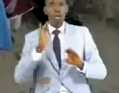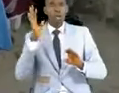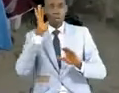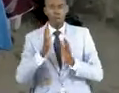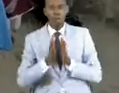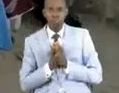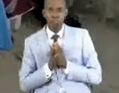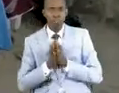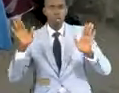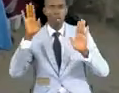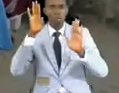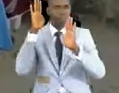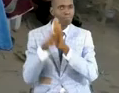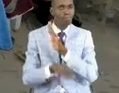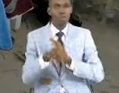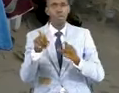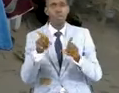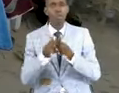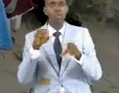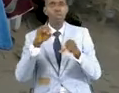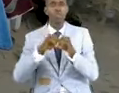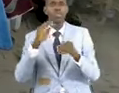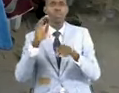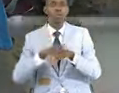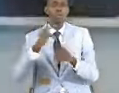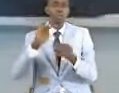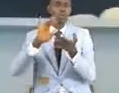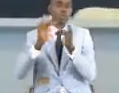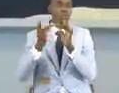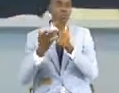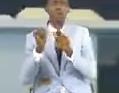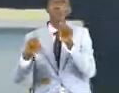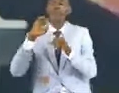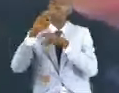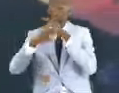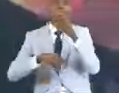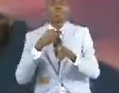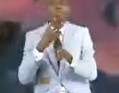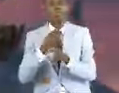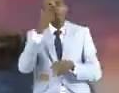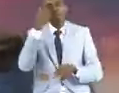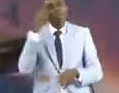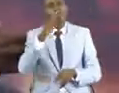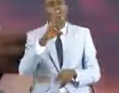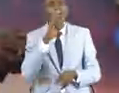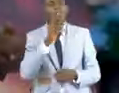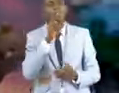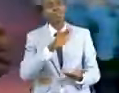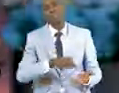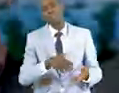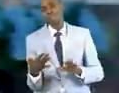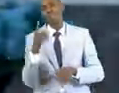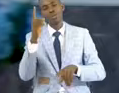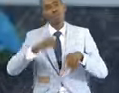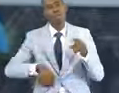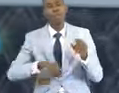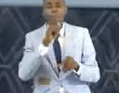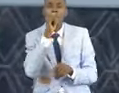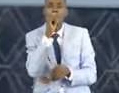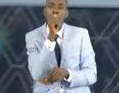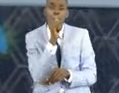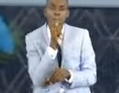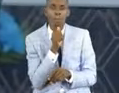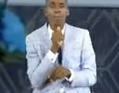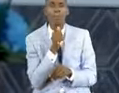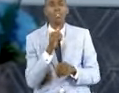ahụ, bie ya ka ọkazi, ghasa ya n'ụwa niile, n'ihi na ị nwụbeghị n'ebe mmehie nọ. Ị nweghị ike isoro